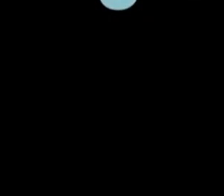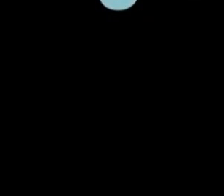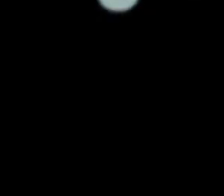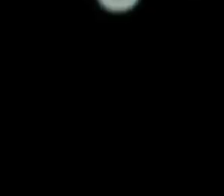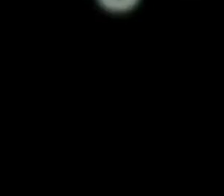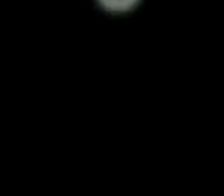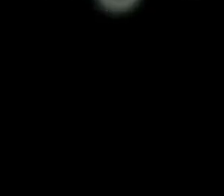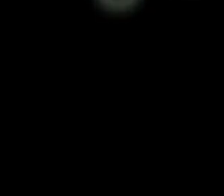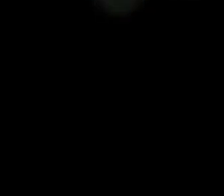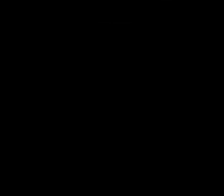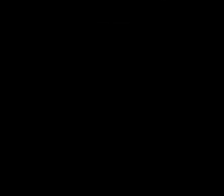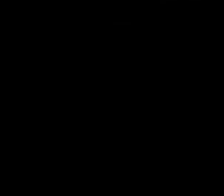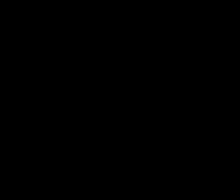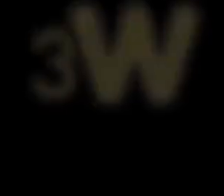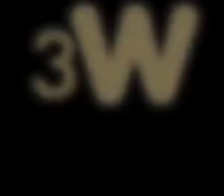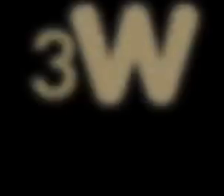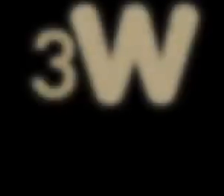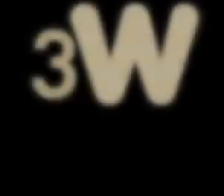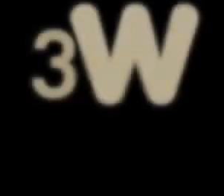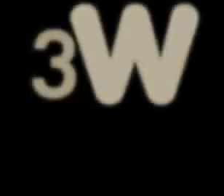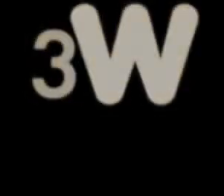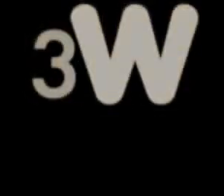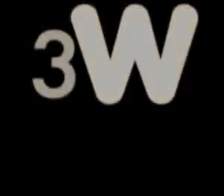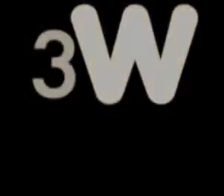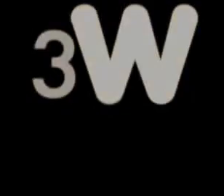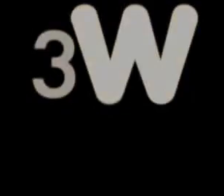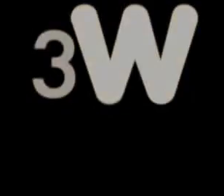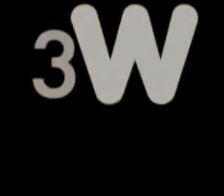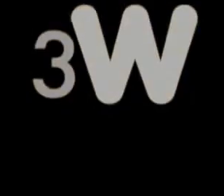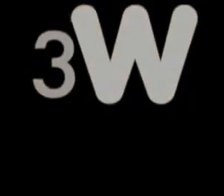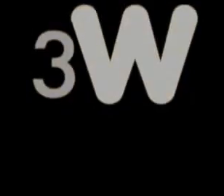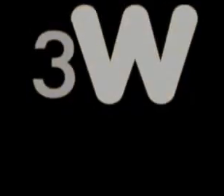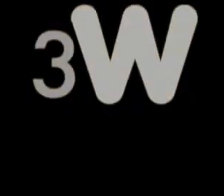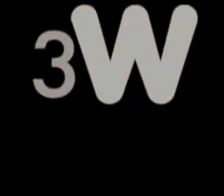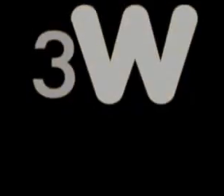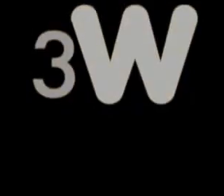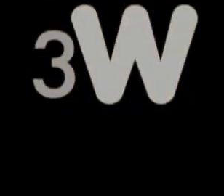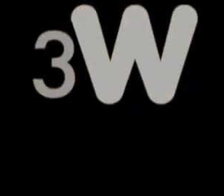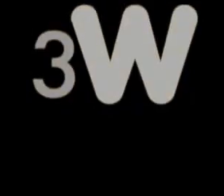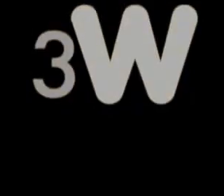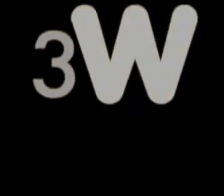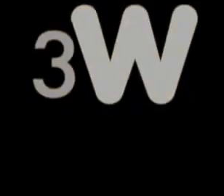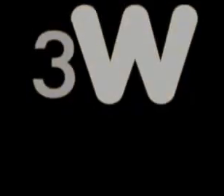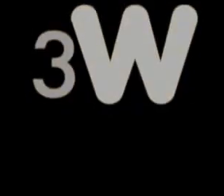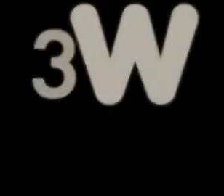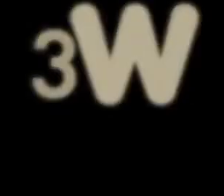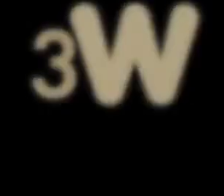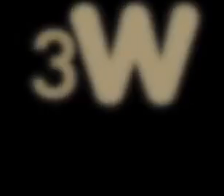Jalani hari dengan 3 wajib iman, wajib